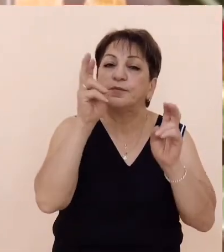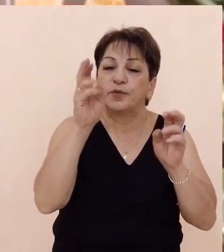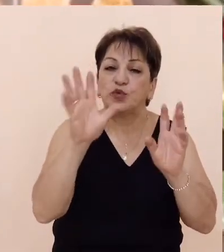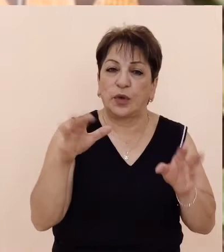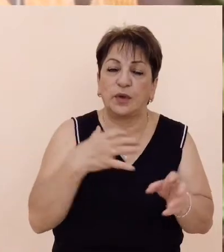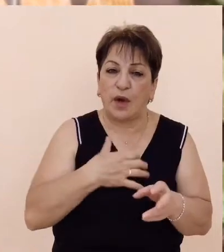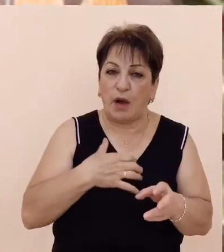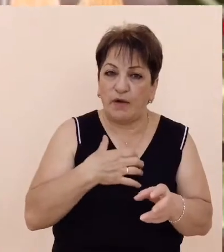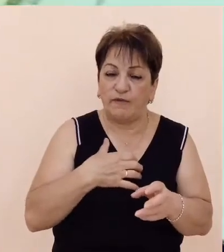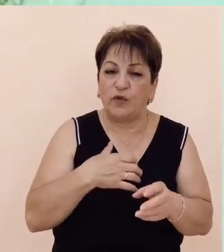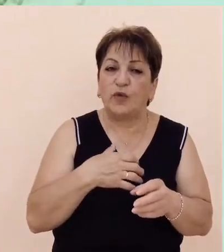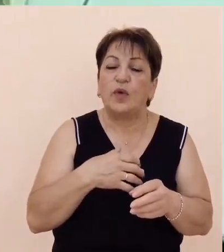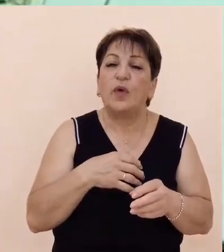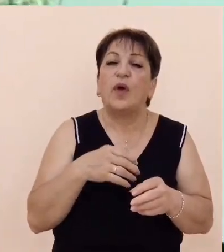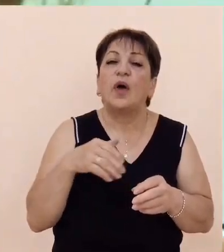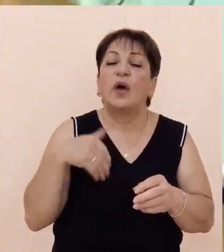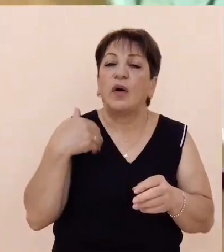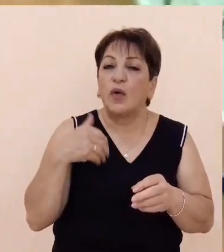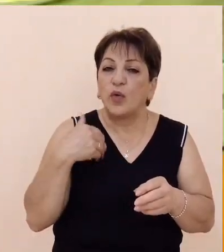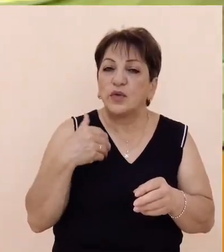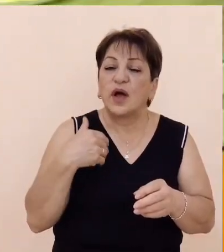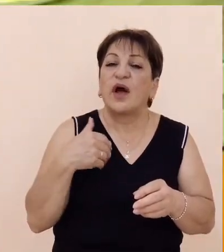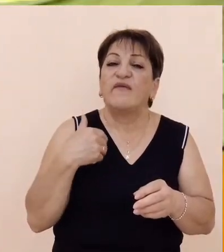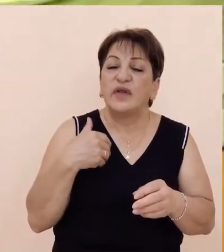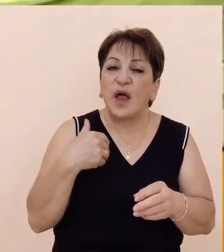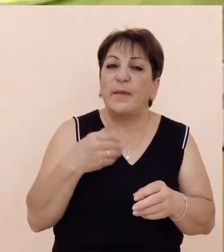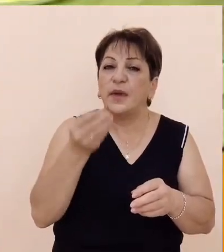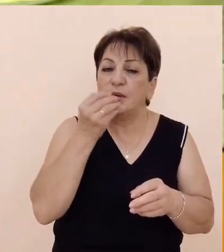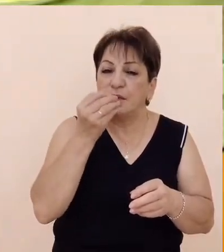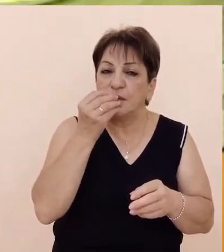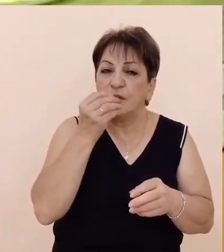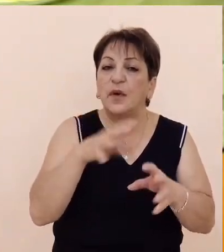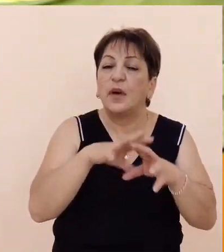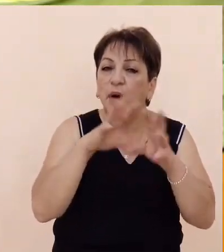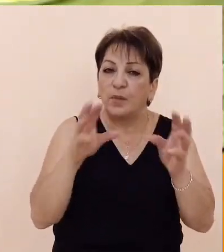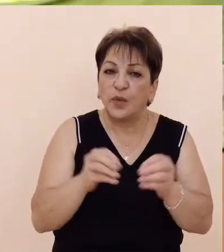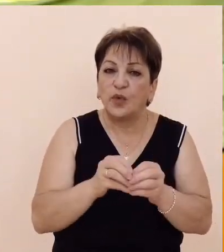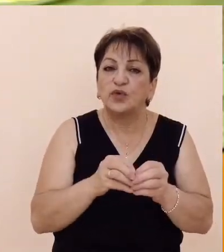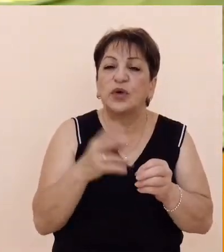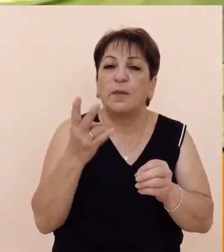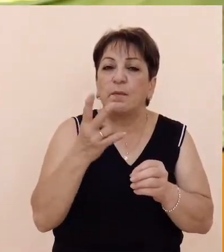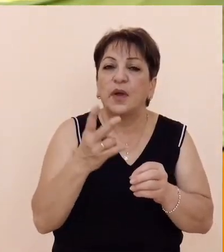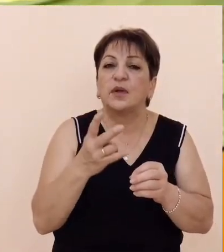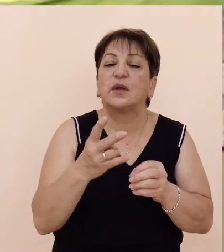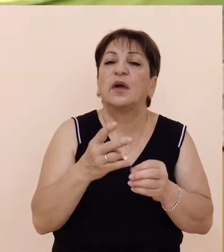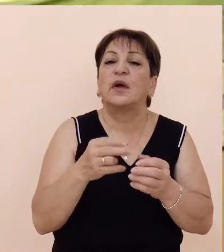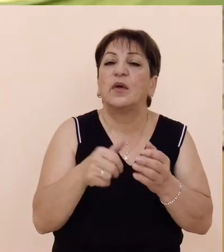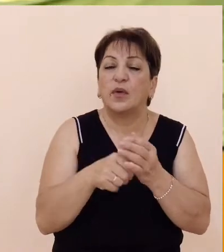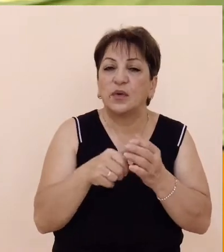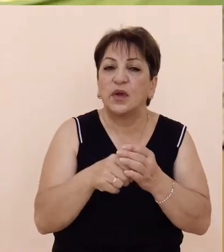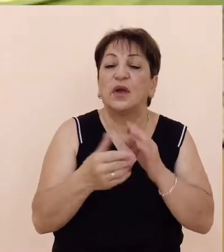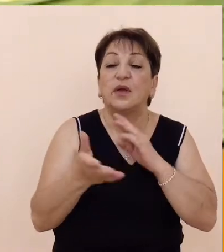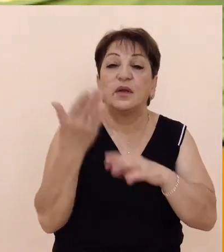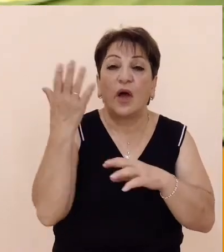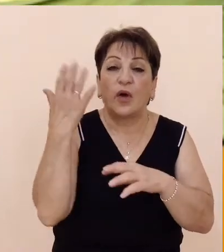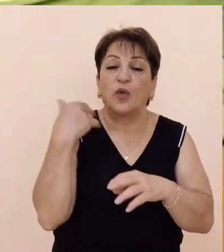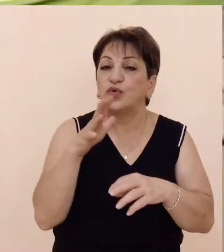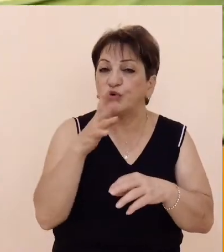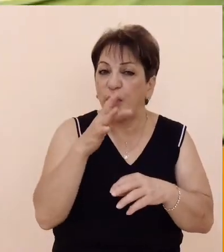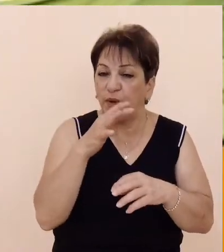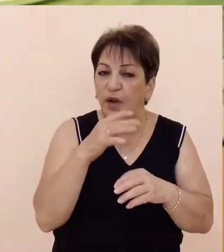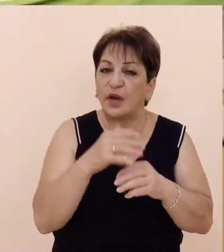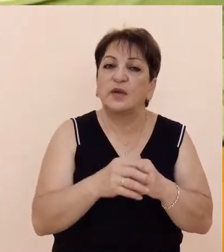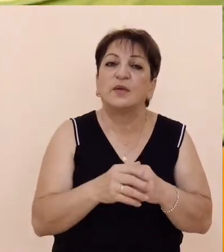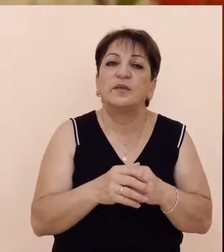կազմակերպմանը։ Օգտակար տարրերի և վիտամինների ներկապնակը դարձյալ հրատապ է, ինչպես նախորդ